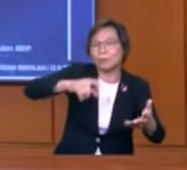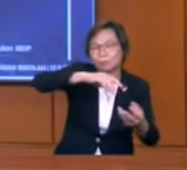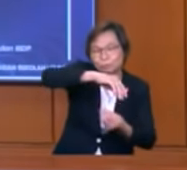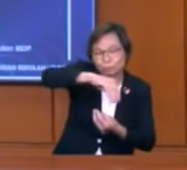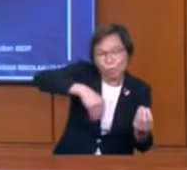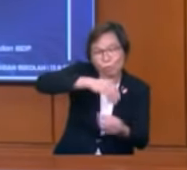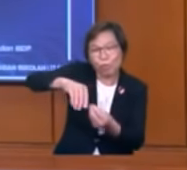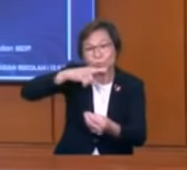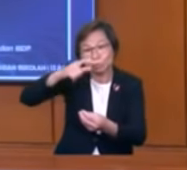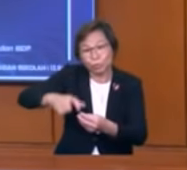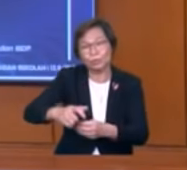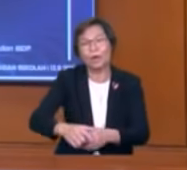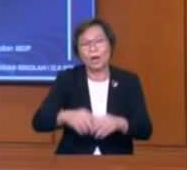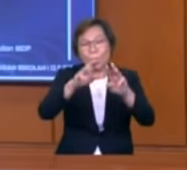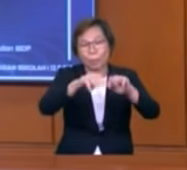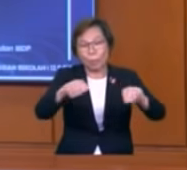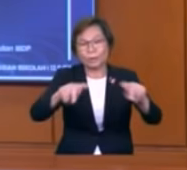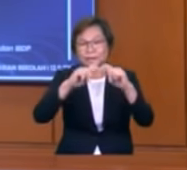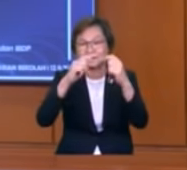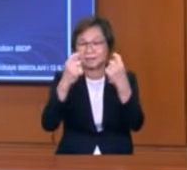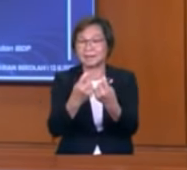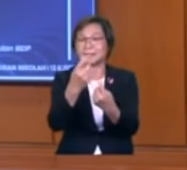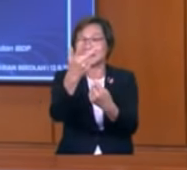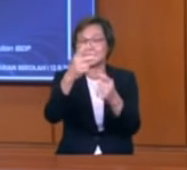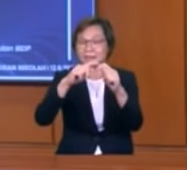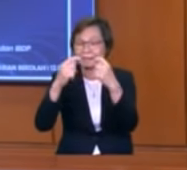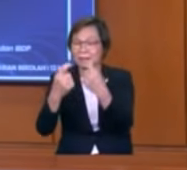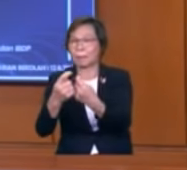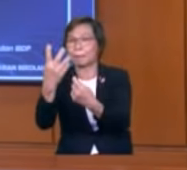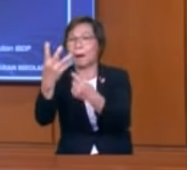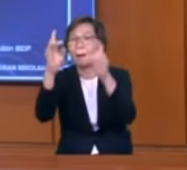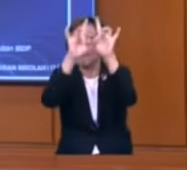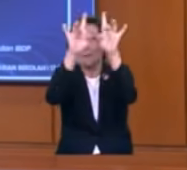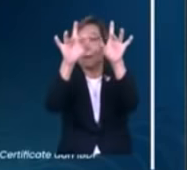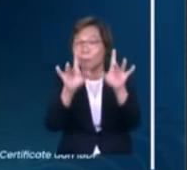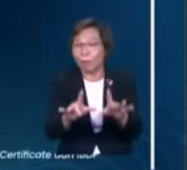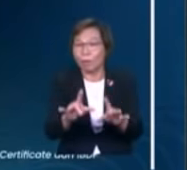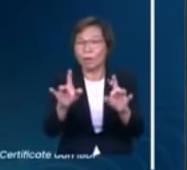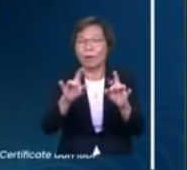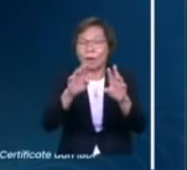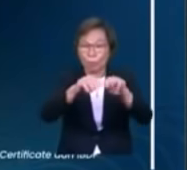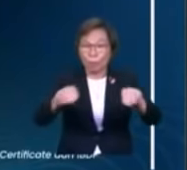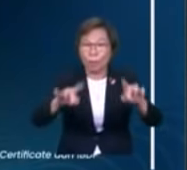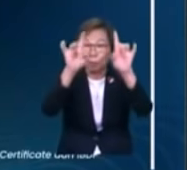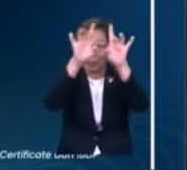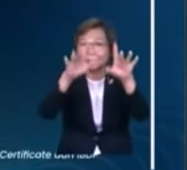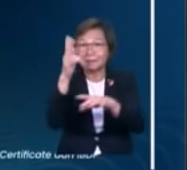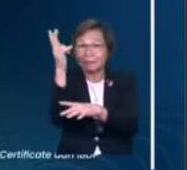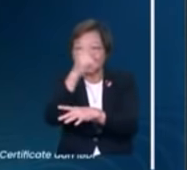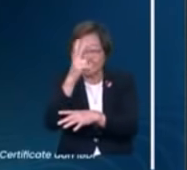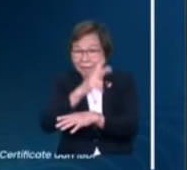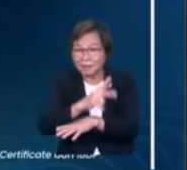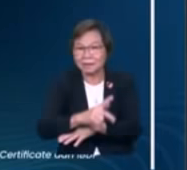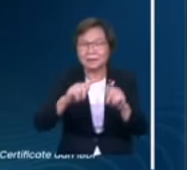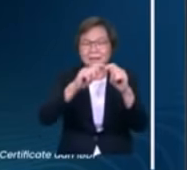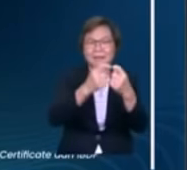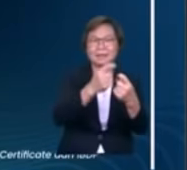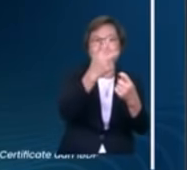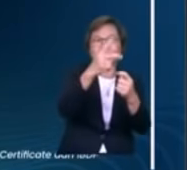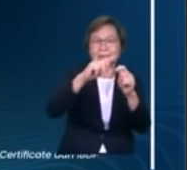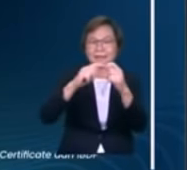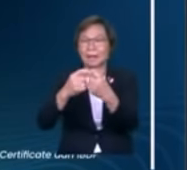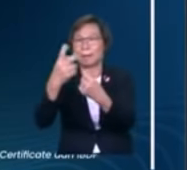seterusnya adalah murid 33 dan 34 perasaan amuri pemeriksaan awam kita 33